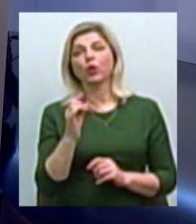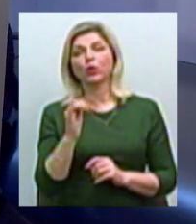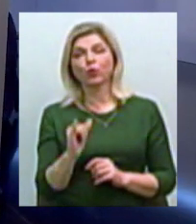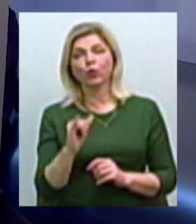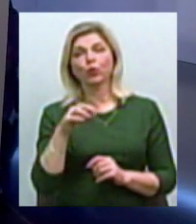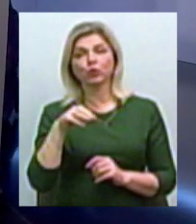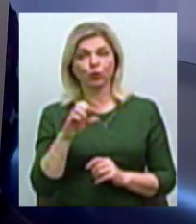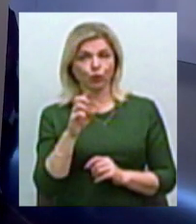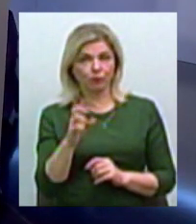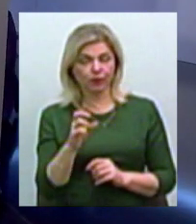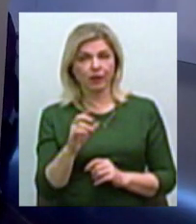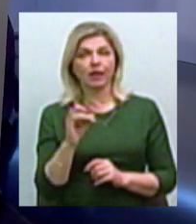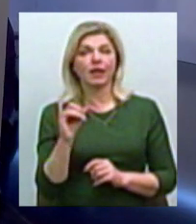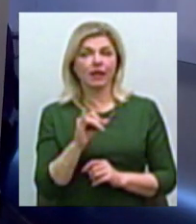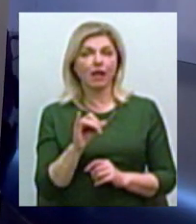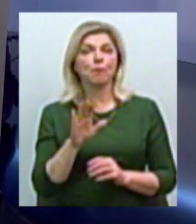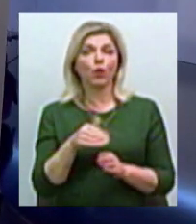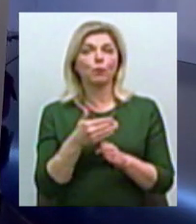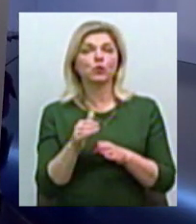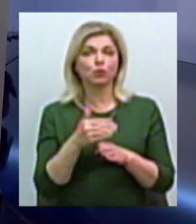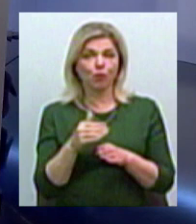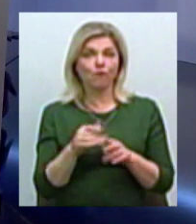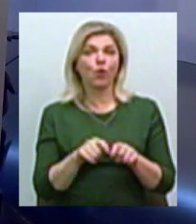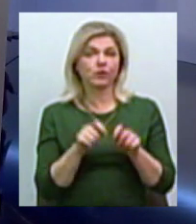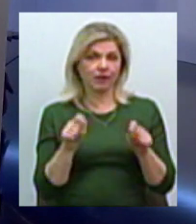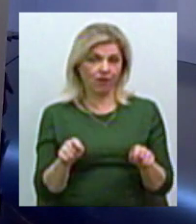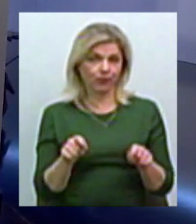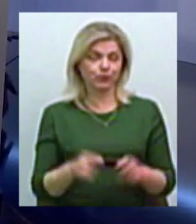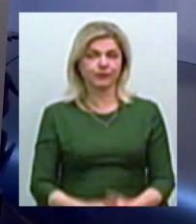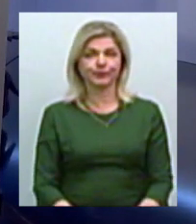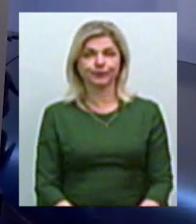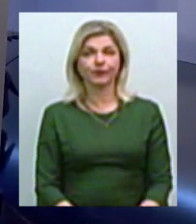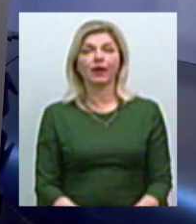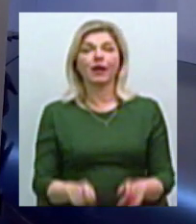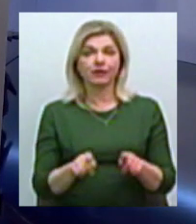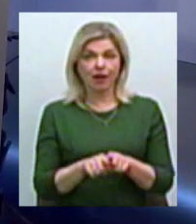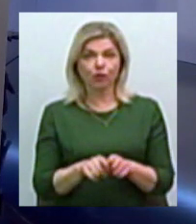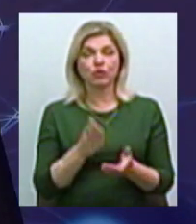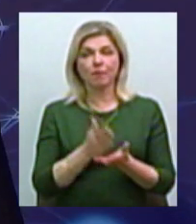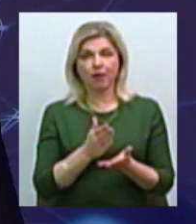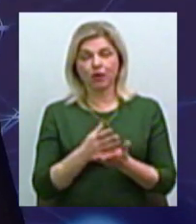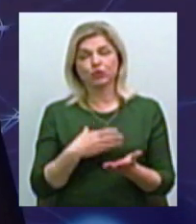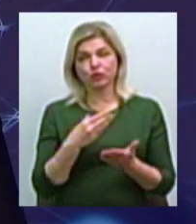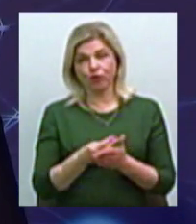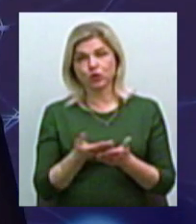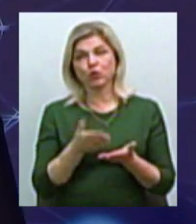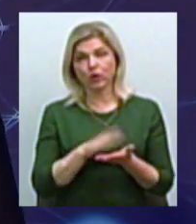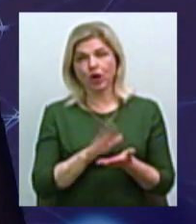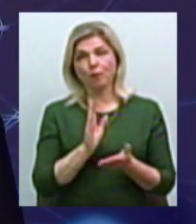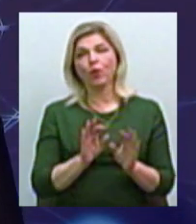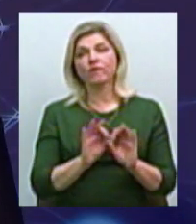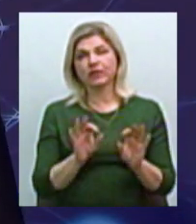Інші медіа-центри поступово відкриваються, правильно, Віктор? І також матимуть свої вже сторінки і будуть висвітлювати